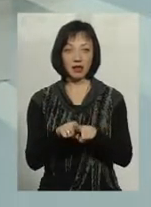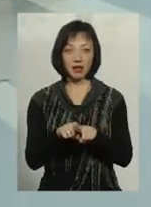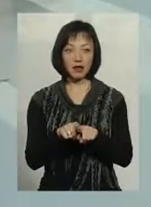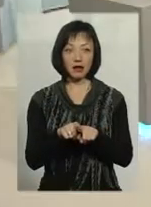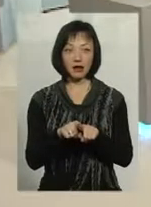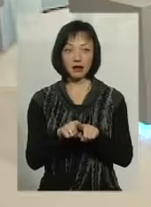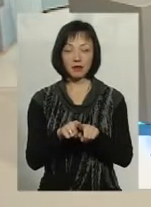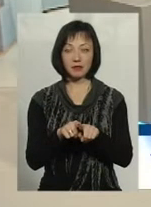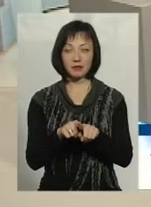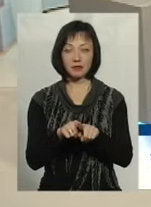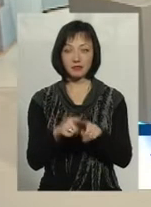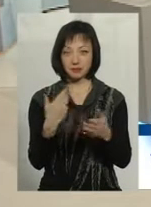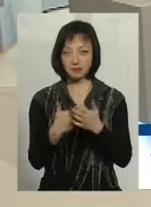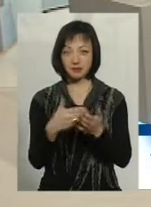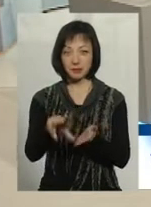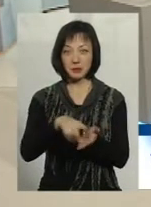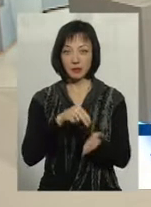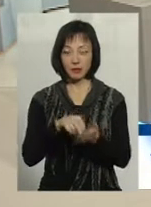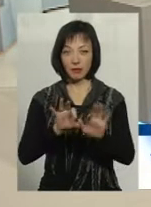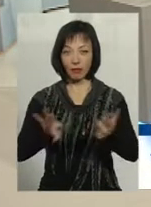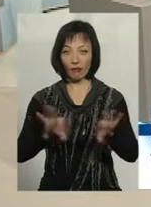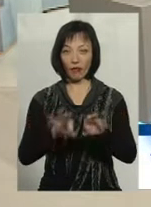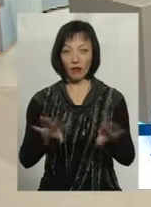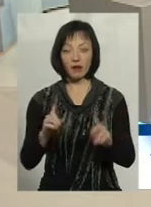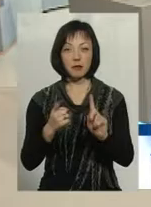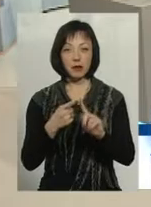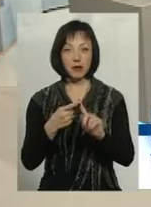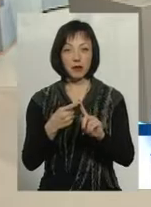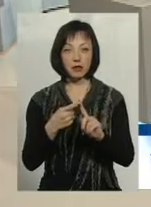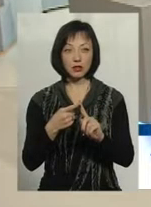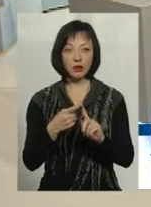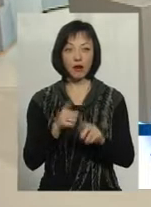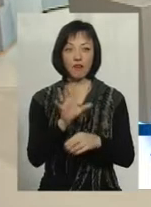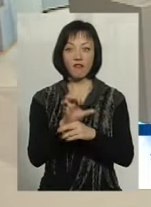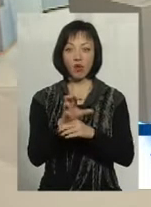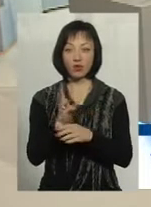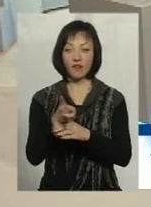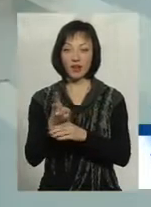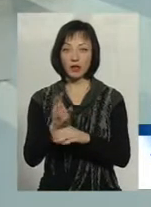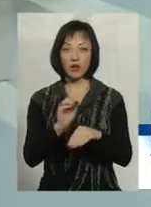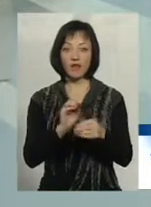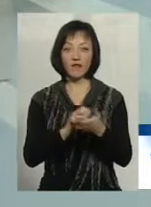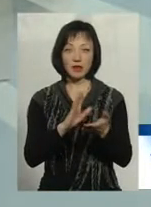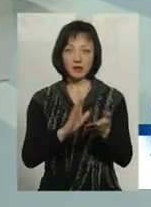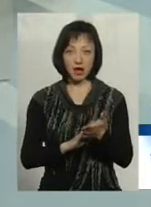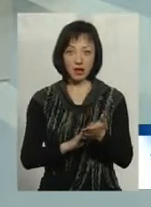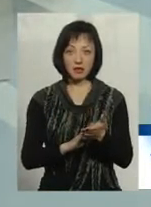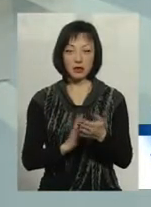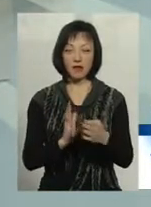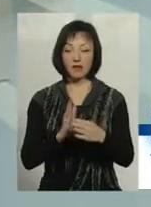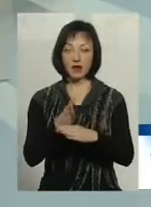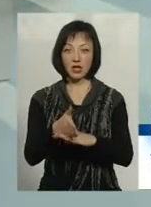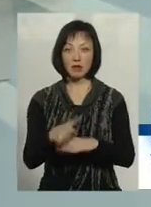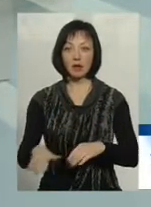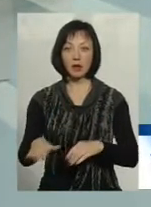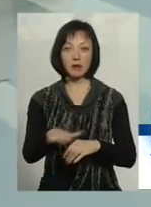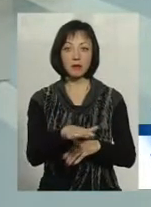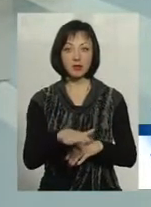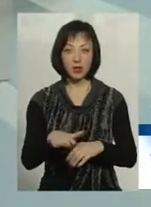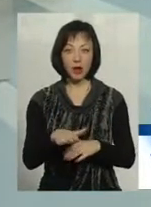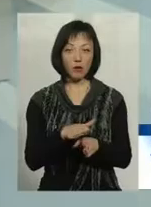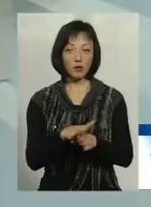тепер ще і управління міської ради, чи то в районі,